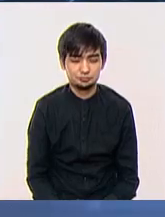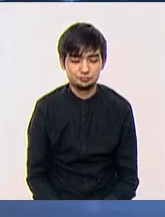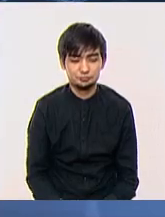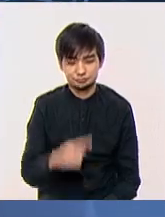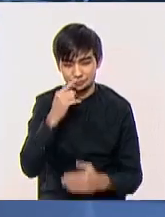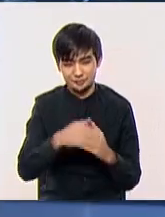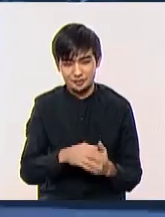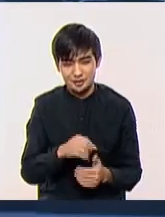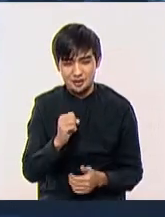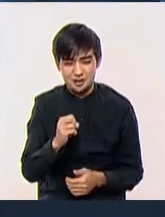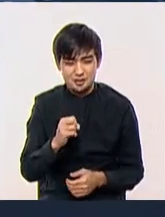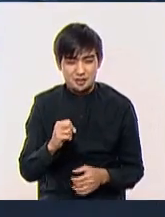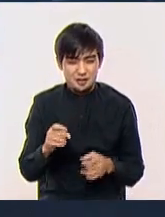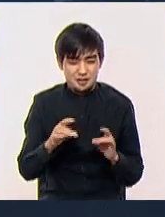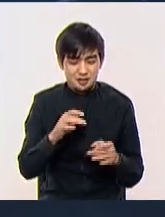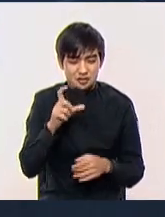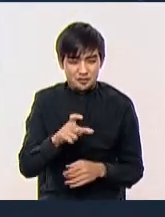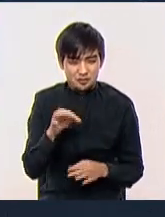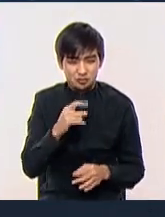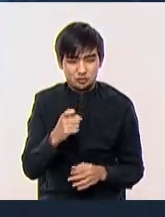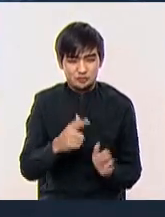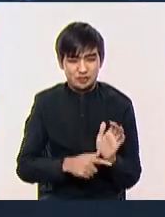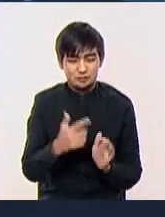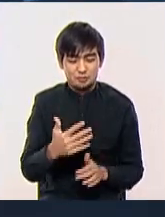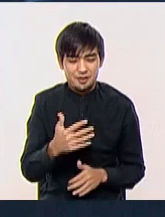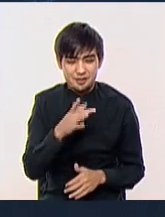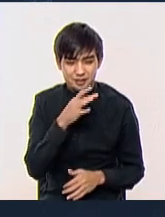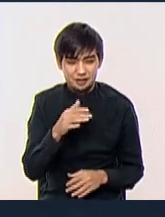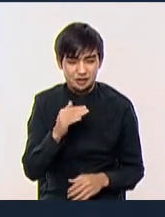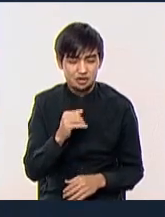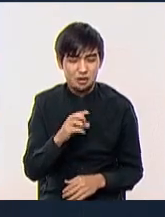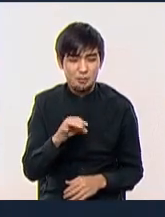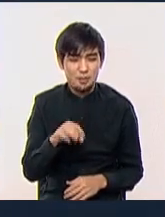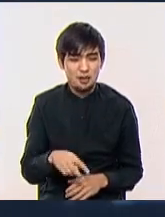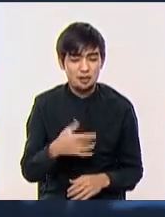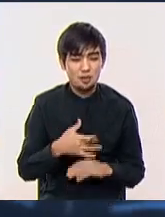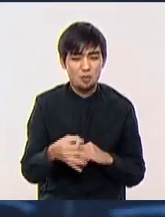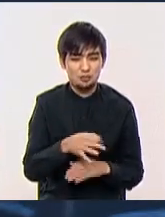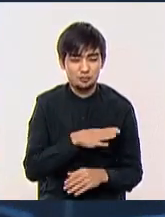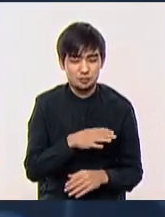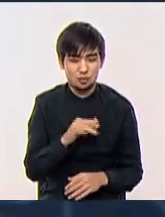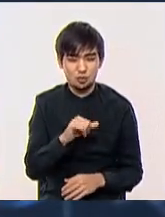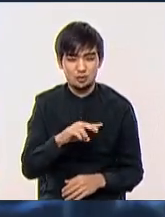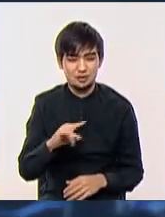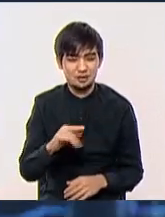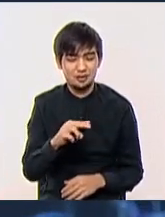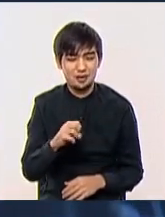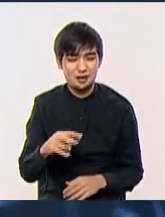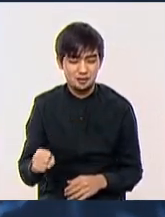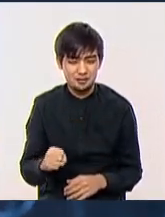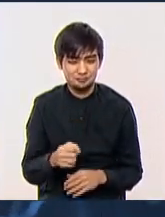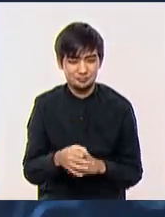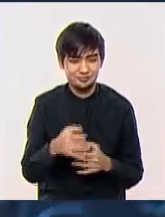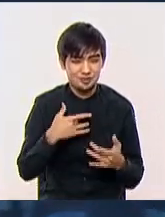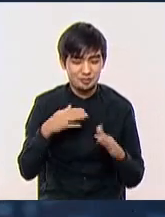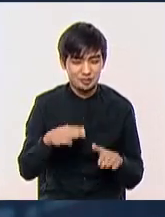Биыл ақын Жамбыл Жабаевтың туғанына 175 жыл. Соған орай Жамбыл облысында Ұлы Дала ақыны атты халықаралық конференция өтті. Кіл қайраткерлер